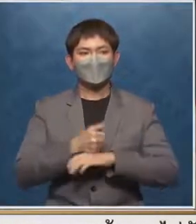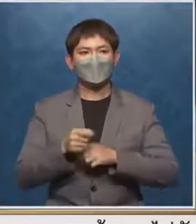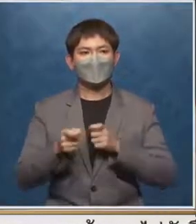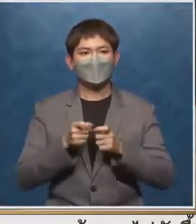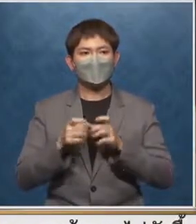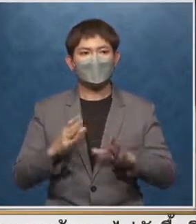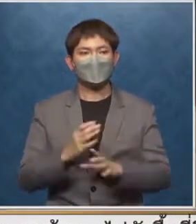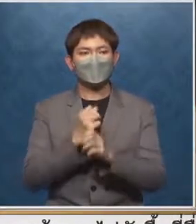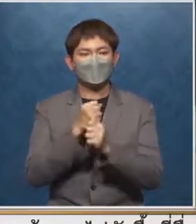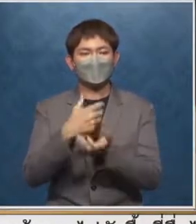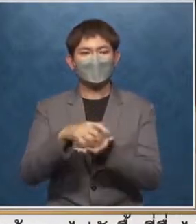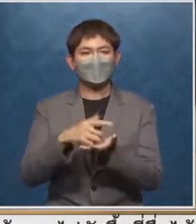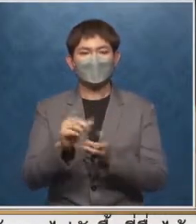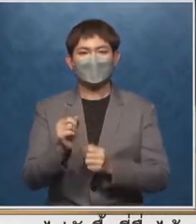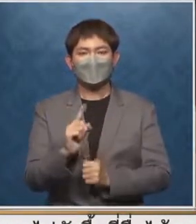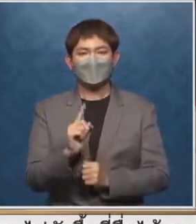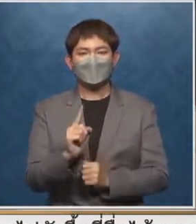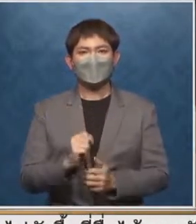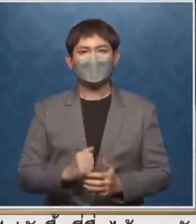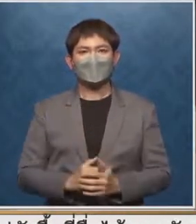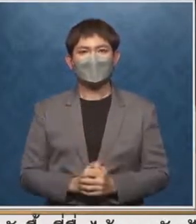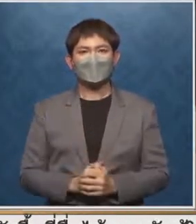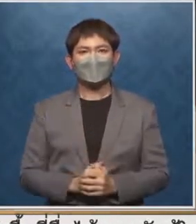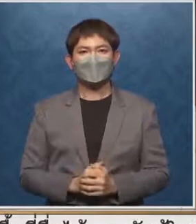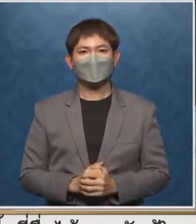รุปได้ครับเชิญนะครับ